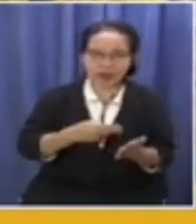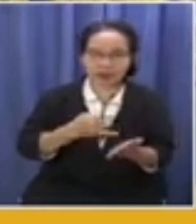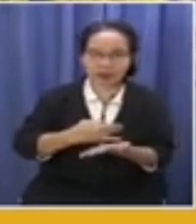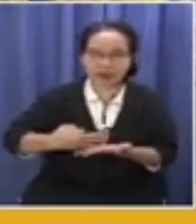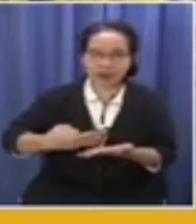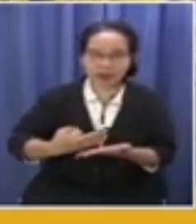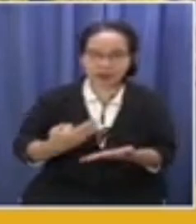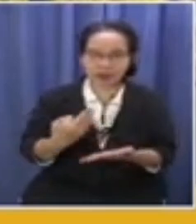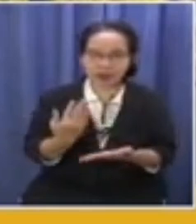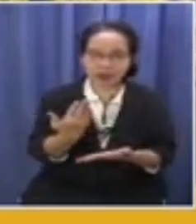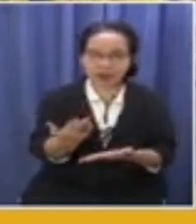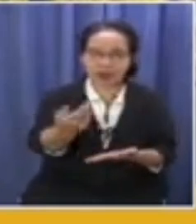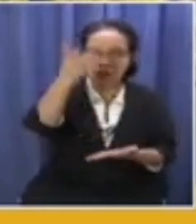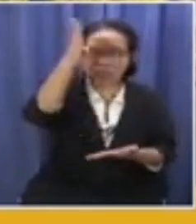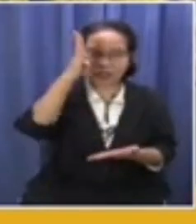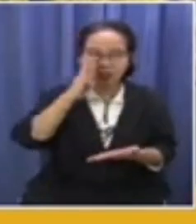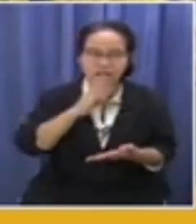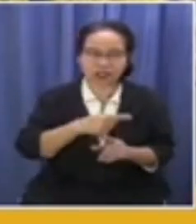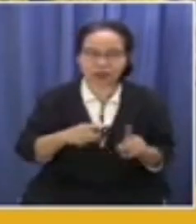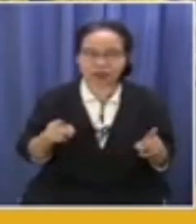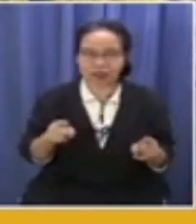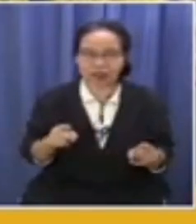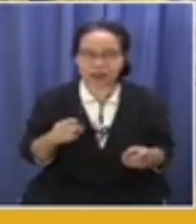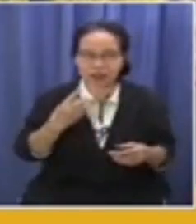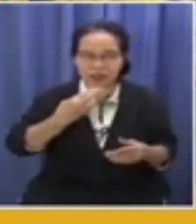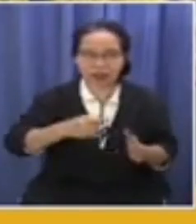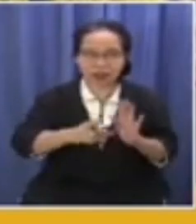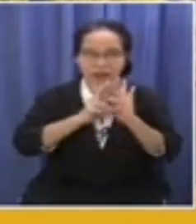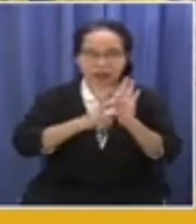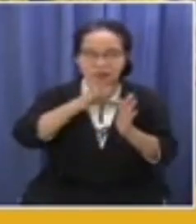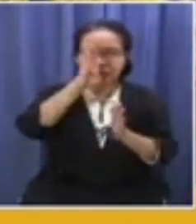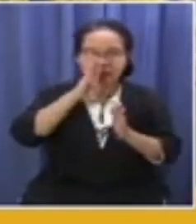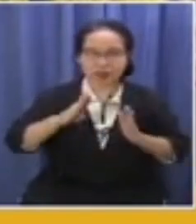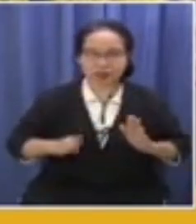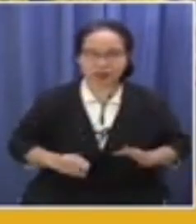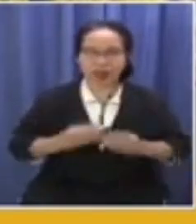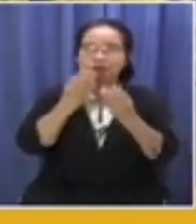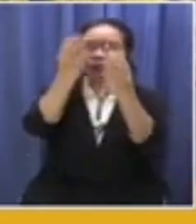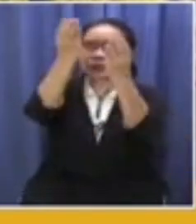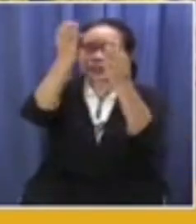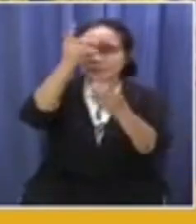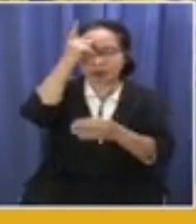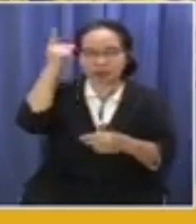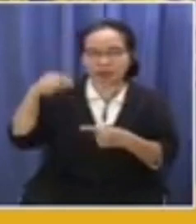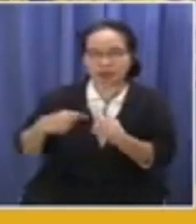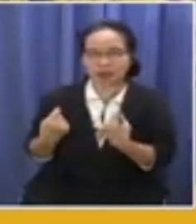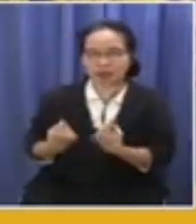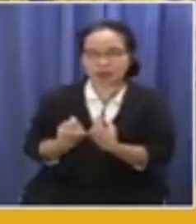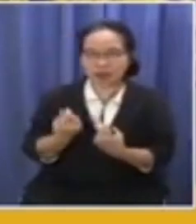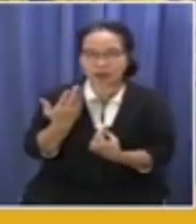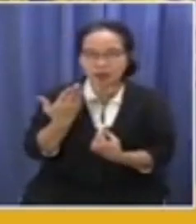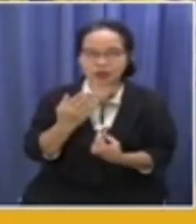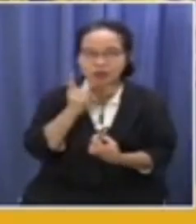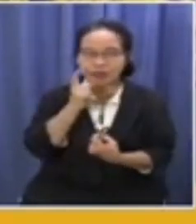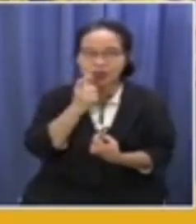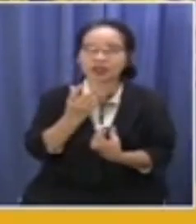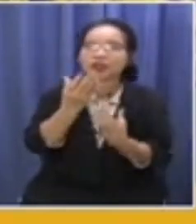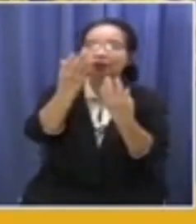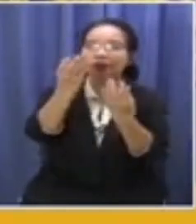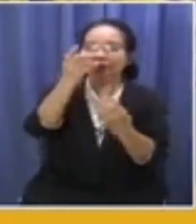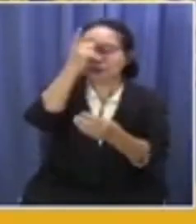napatawad ka na ng Diyos kaya lang Ang kahilingan ng Diyos ipahayag mo yung kasalanan mo Eh kanino mo